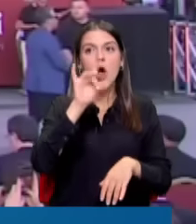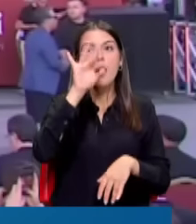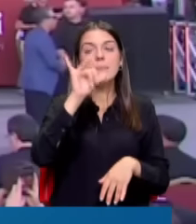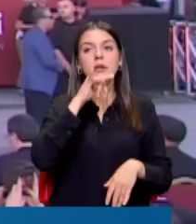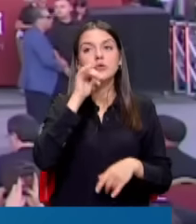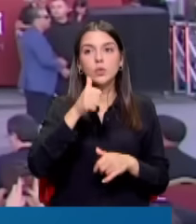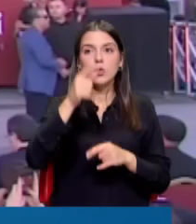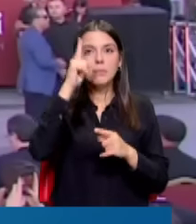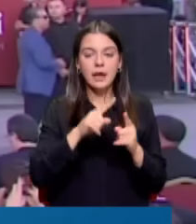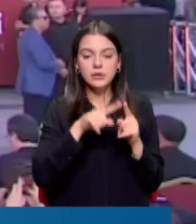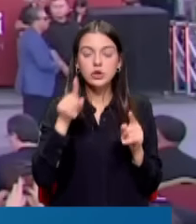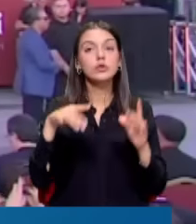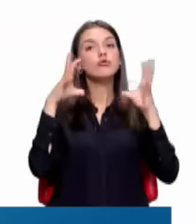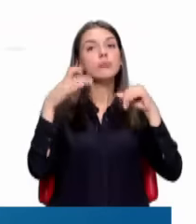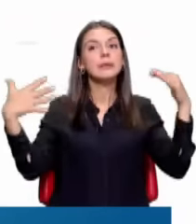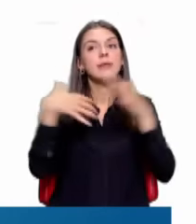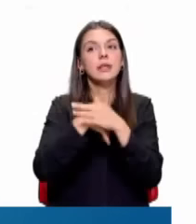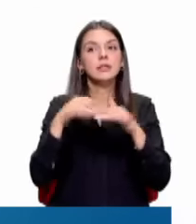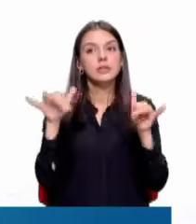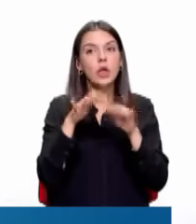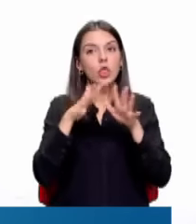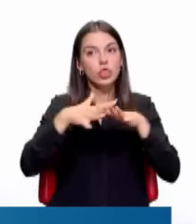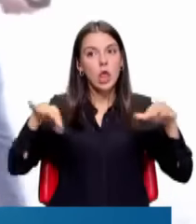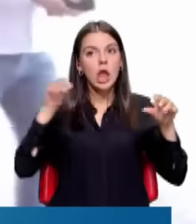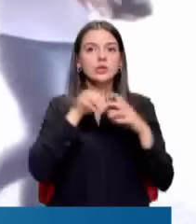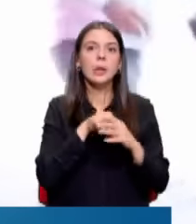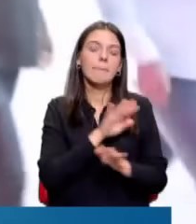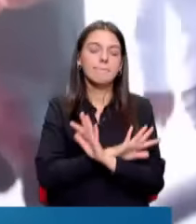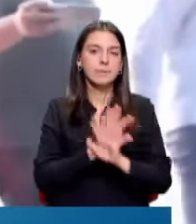günü başladı. Cumartesi gecesi düzenlenen törenle sona